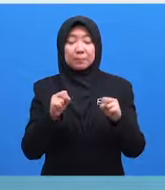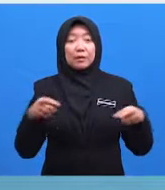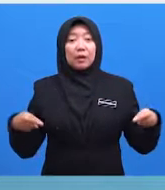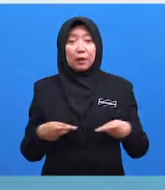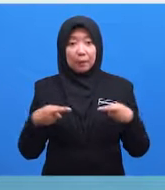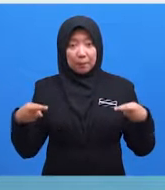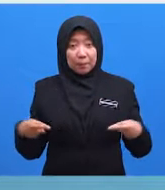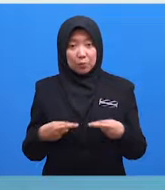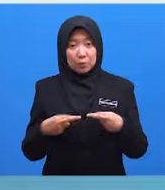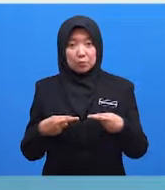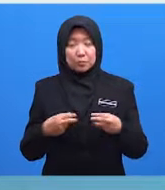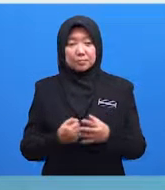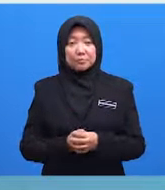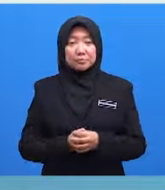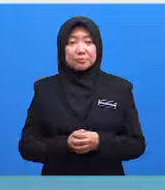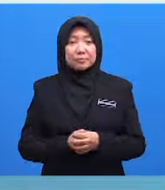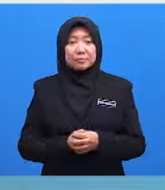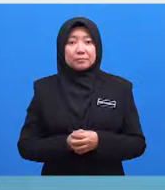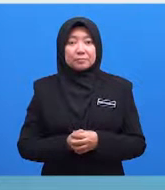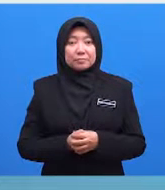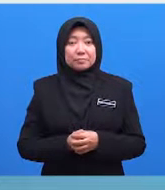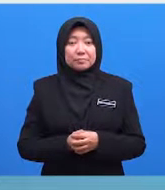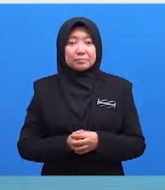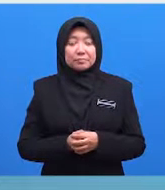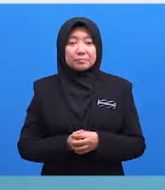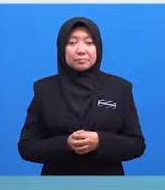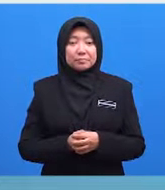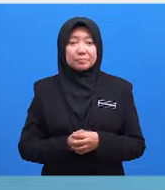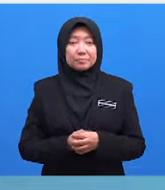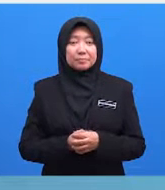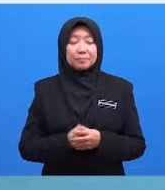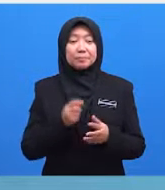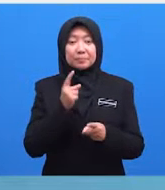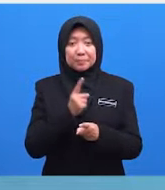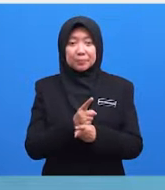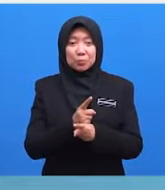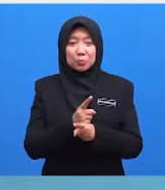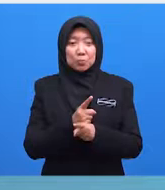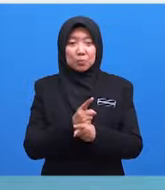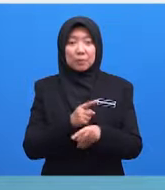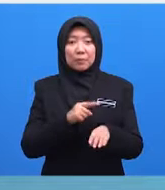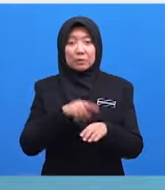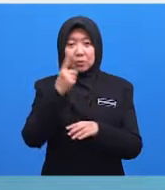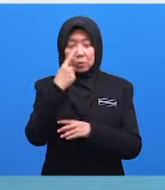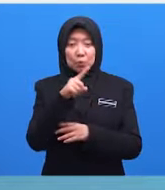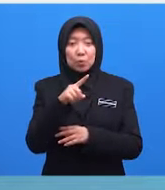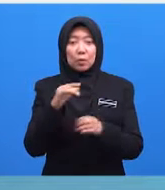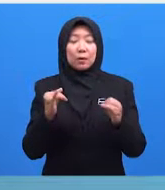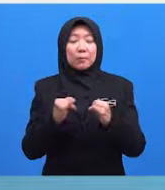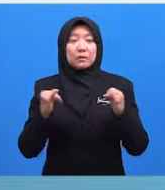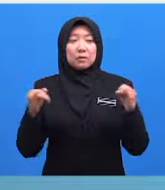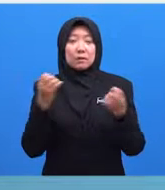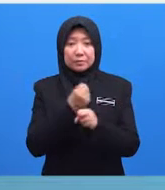direbus atau al dente? Ya, betul. Masa untuk pasta